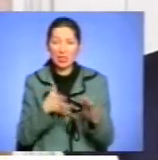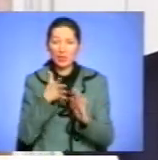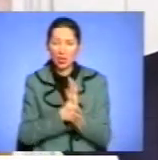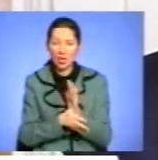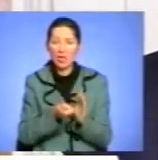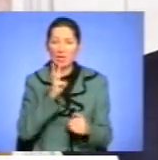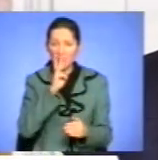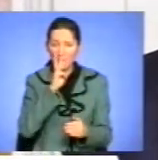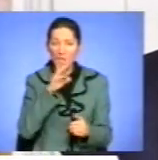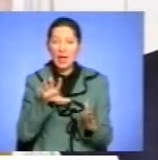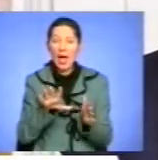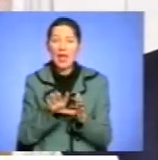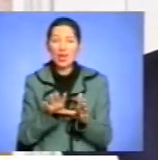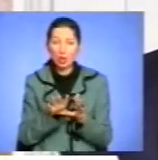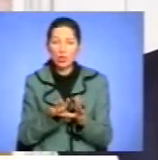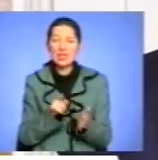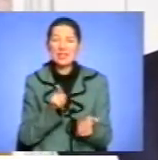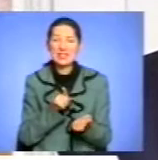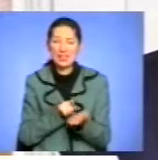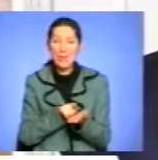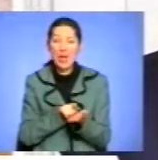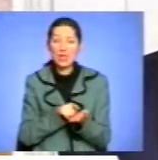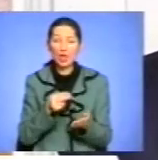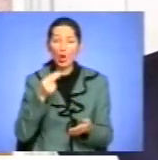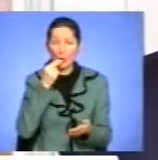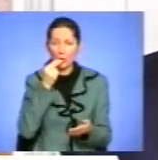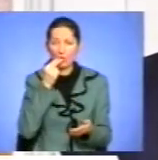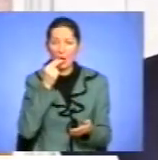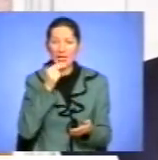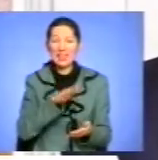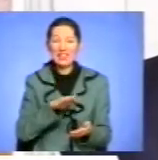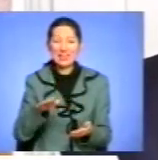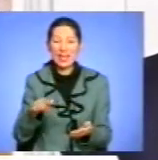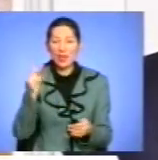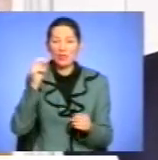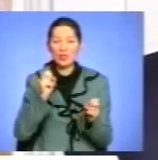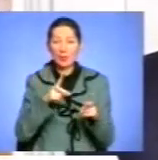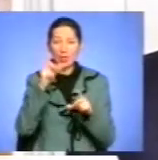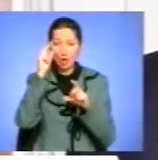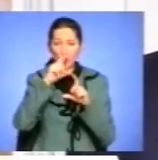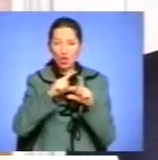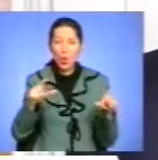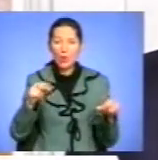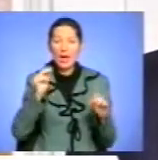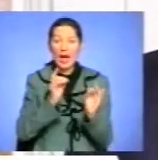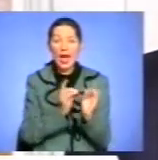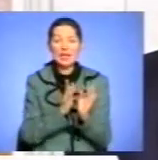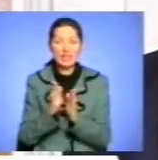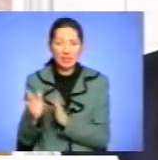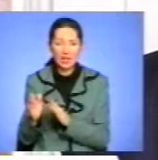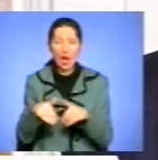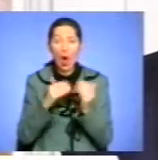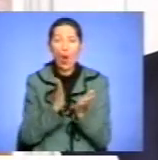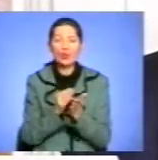плата, енергоносії, стипендії, харчування дітей в спецшколах-інтернатах. Тобто обсяг